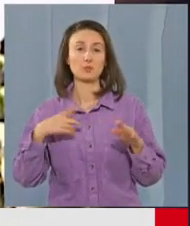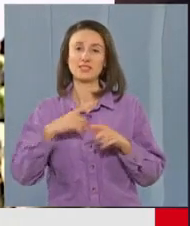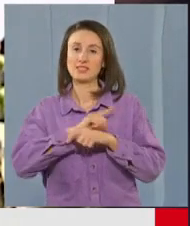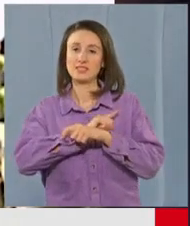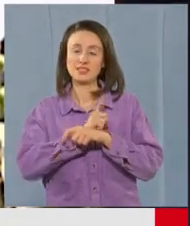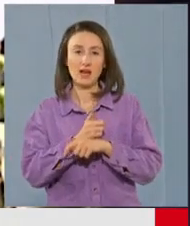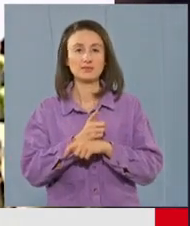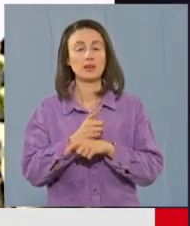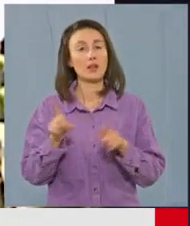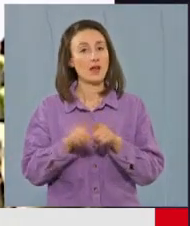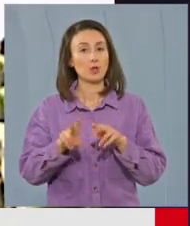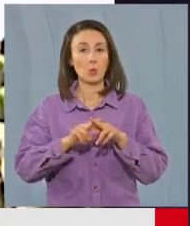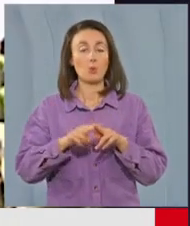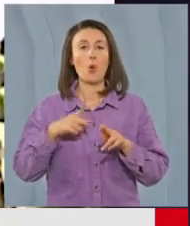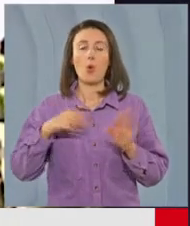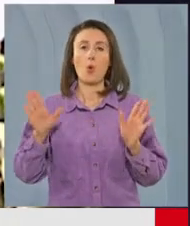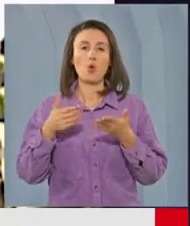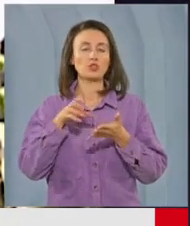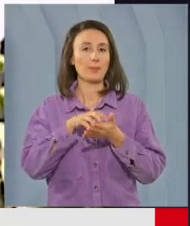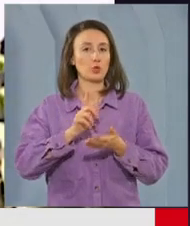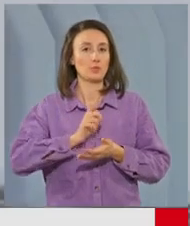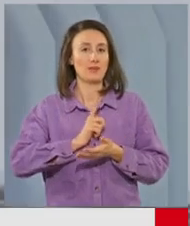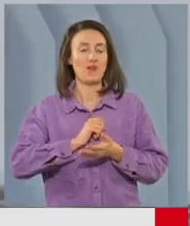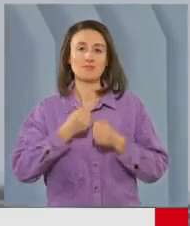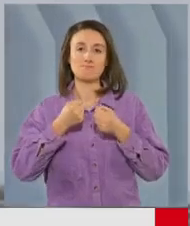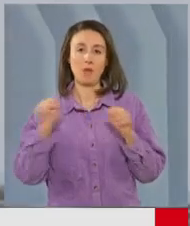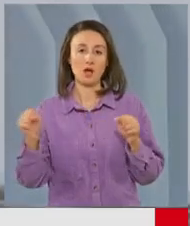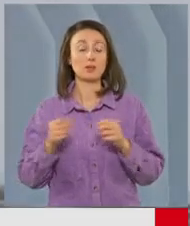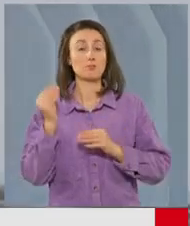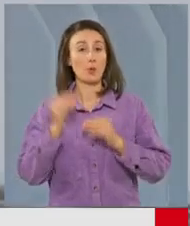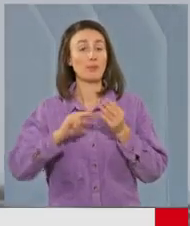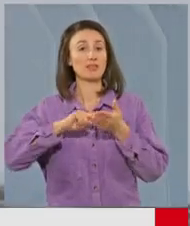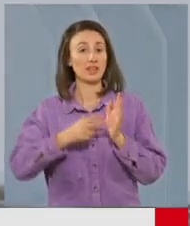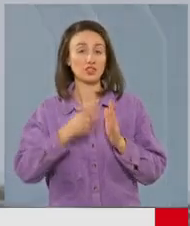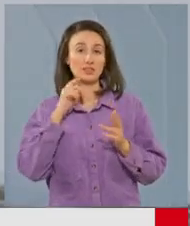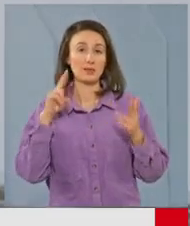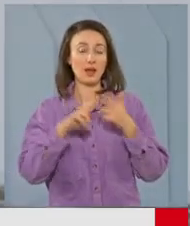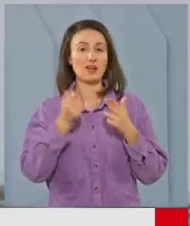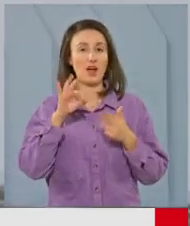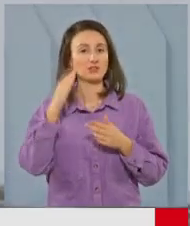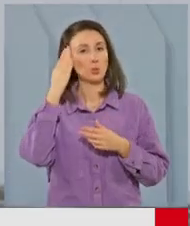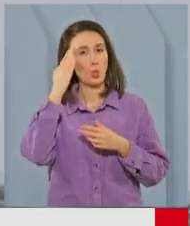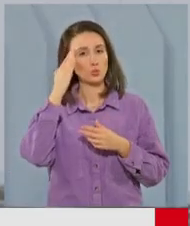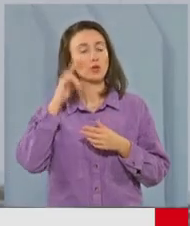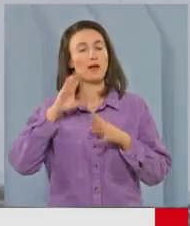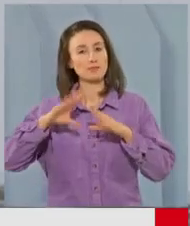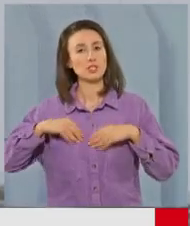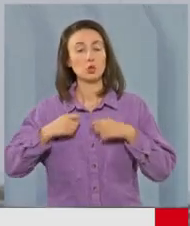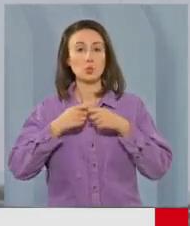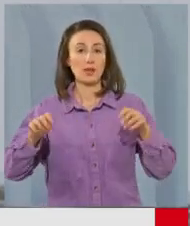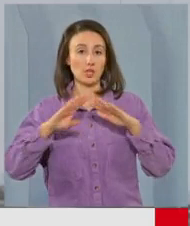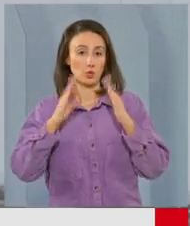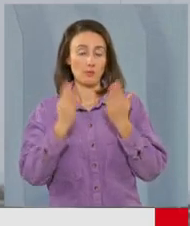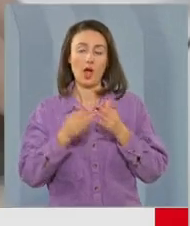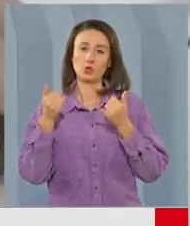așa cum este în orice mediu privat, bancar sau de orice altă natură. Problemele tehnice întâmpinate de ANAF sunt cunoscute și admise de toată lumea,